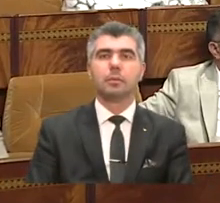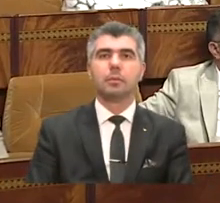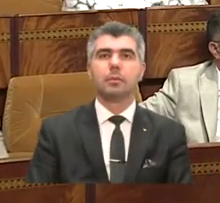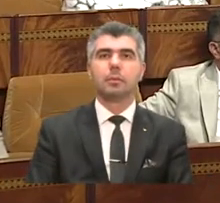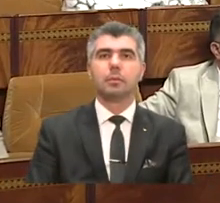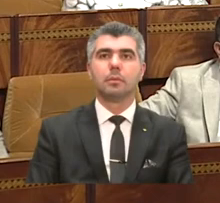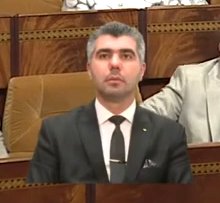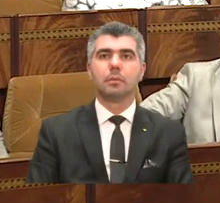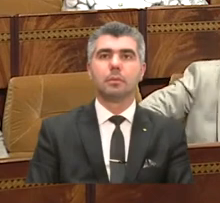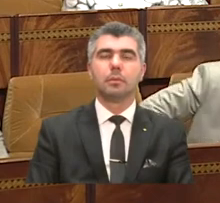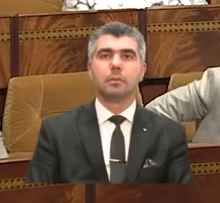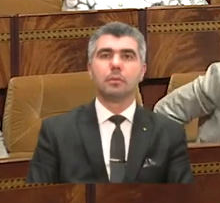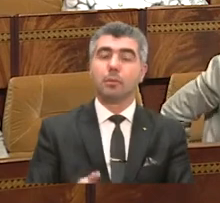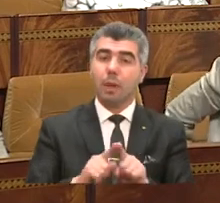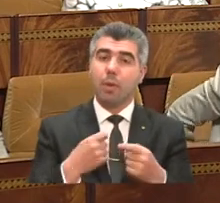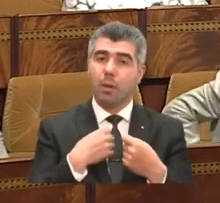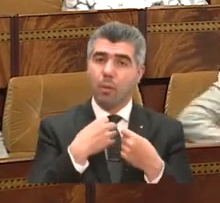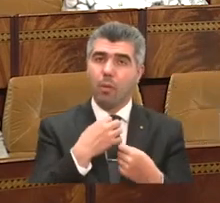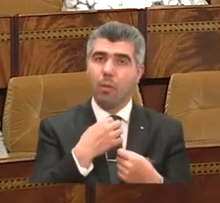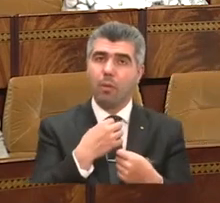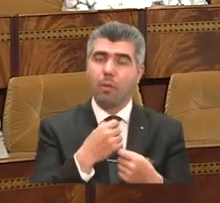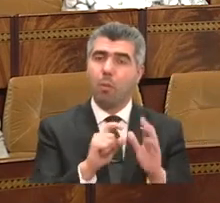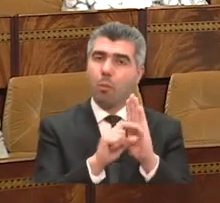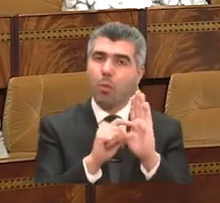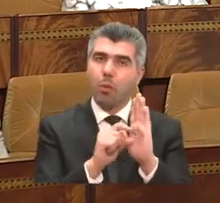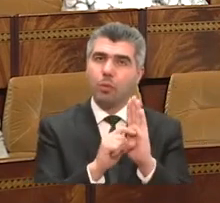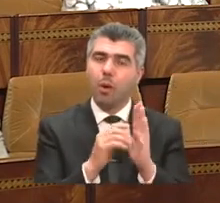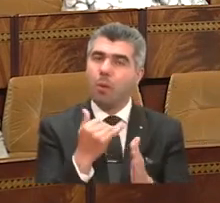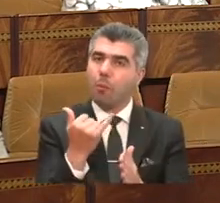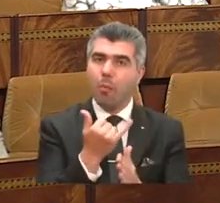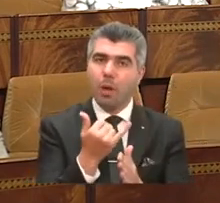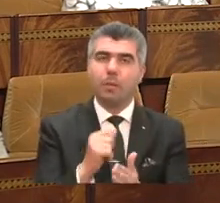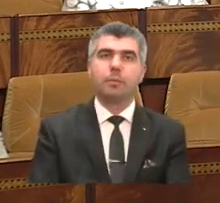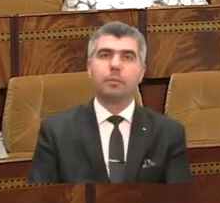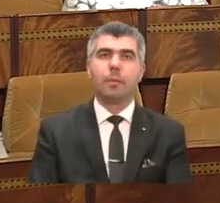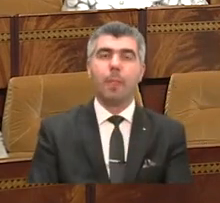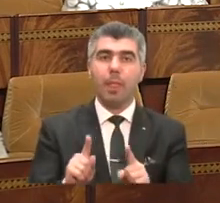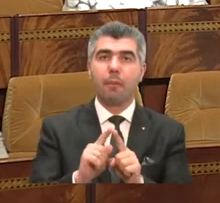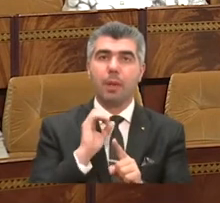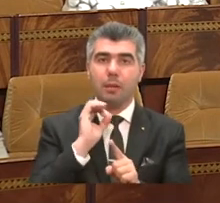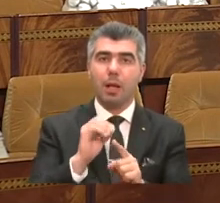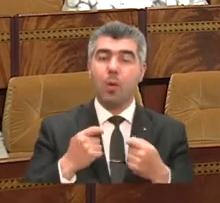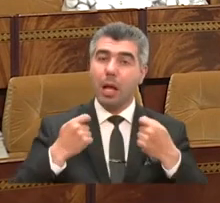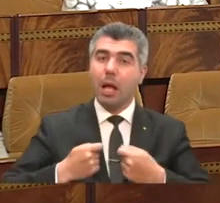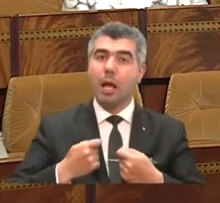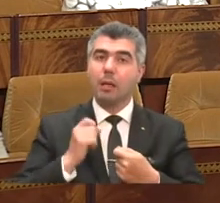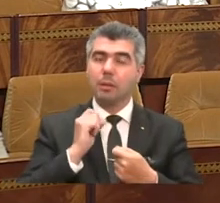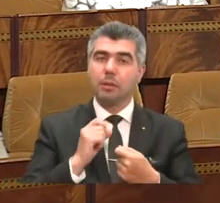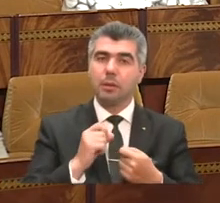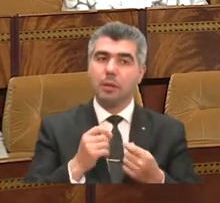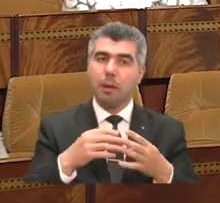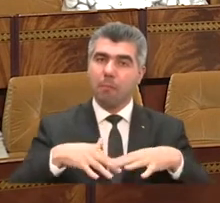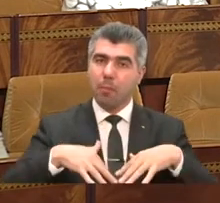الله يخليك تيضر لي الموضوع بالاهميه بمكان. عندك سلطه تقديريه السيده الوزيره كانت